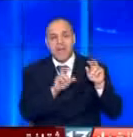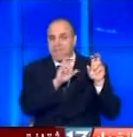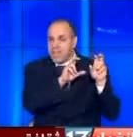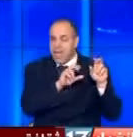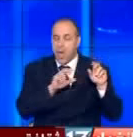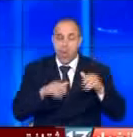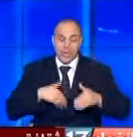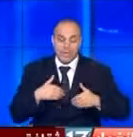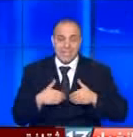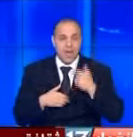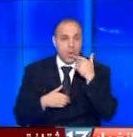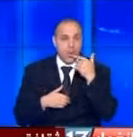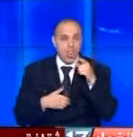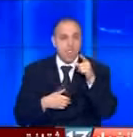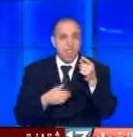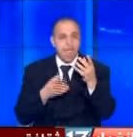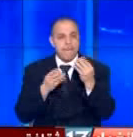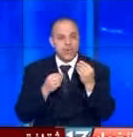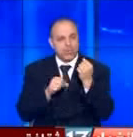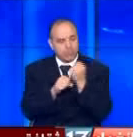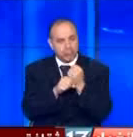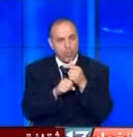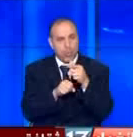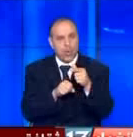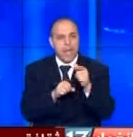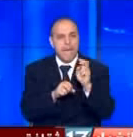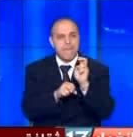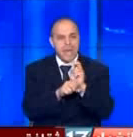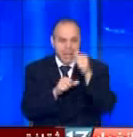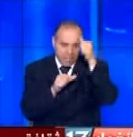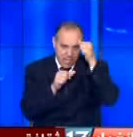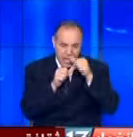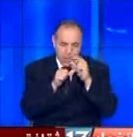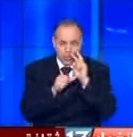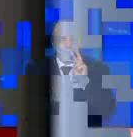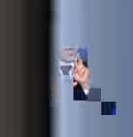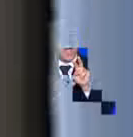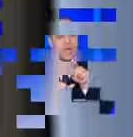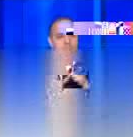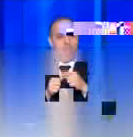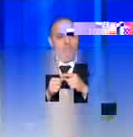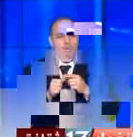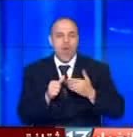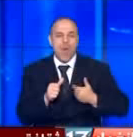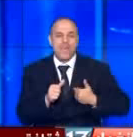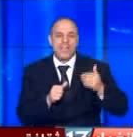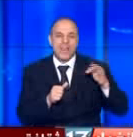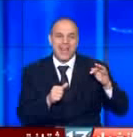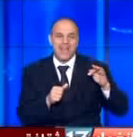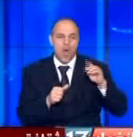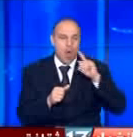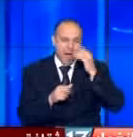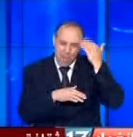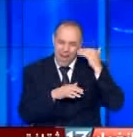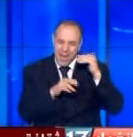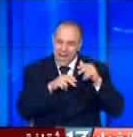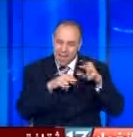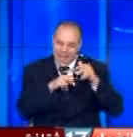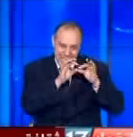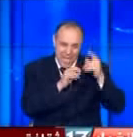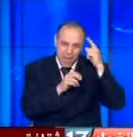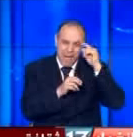تألقت خديجة بن عرفة في التسعينات في العديد من المسلسلات التونسية كأمواج والحصاد والخطاب على الباب ومنامة عروسية حسابات وعقابات